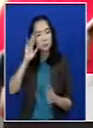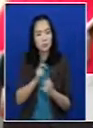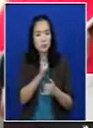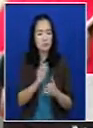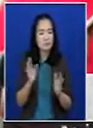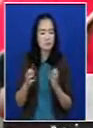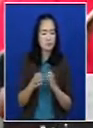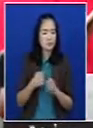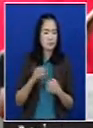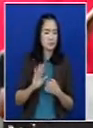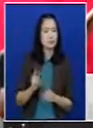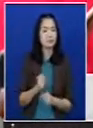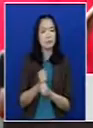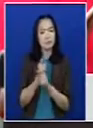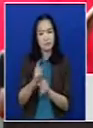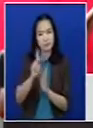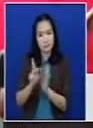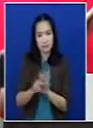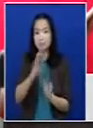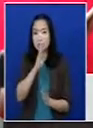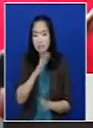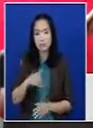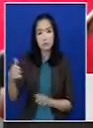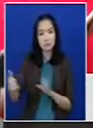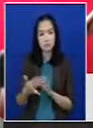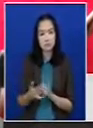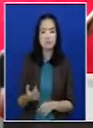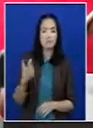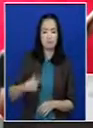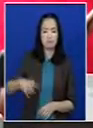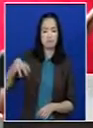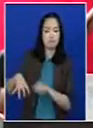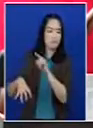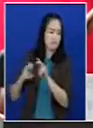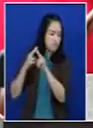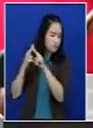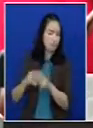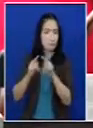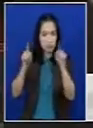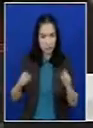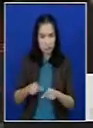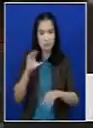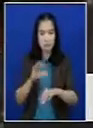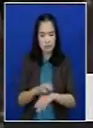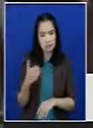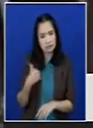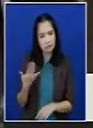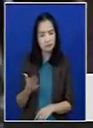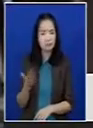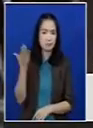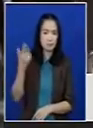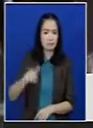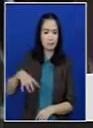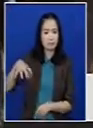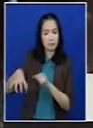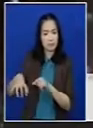ฎหมายถ้าไม่มาตามหมายเรียกขึ้นกับศาลครับว่าศาลจะออกหมายจับหรือไม่ขึ้นกับดุลยพินิจจะออกหมายเรียกใน